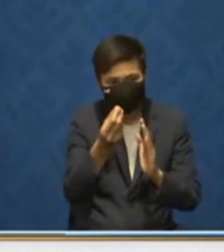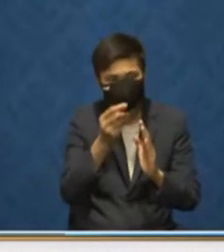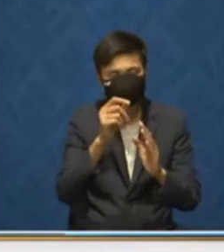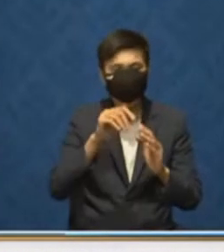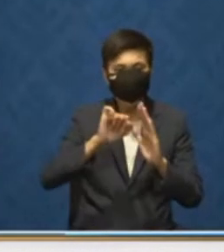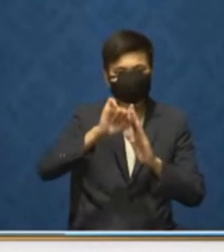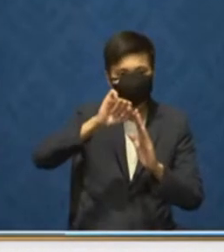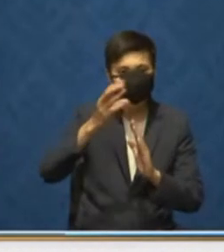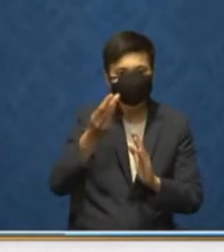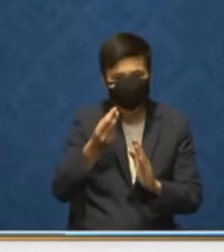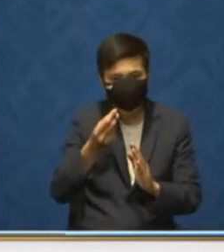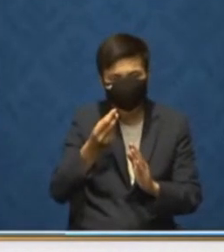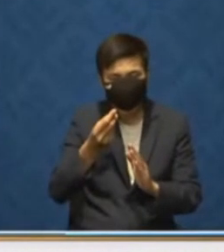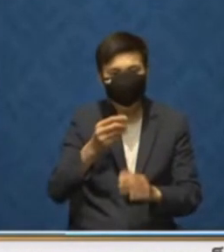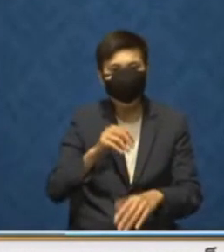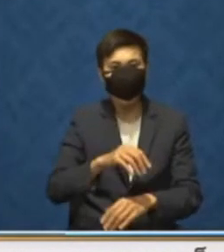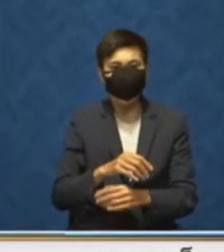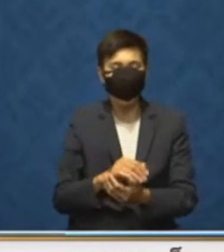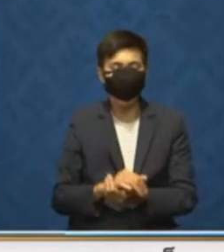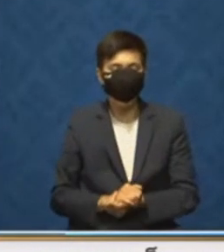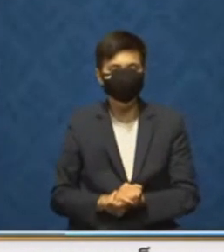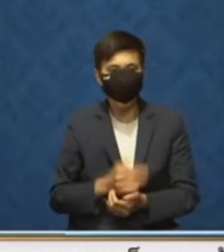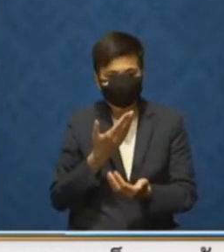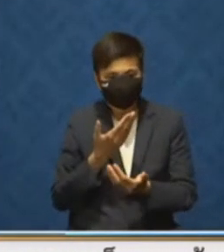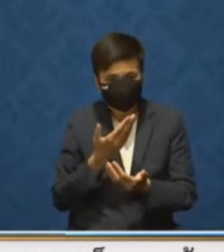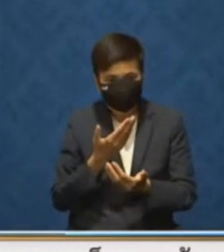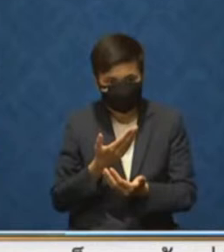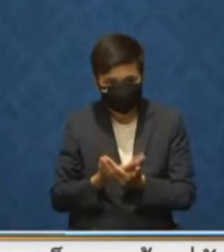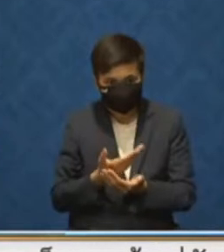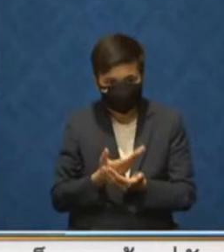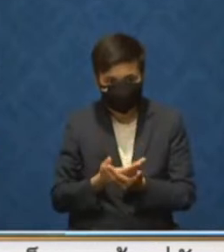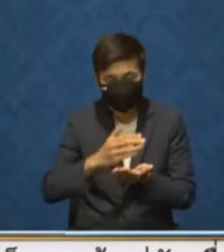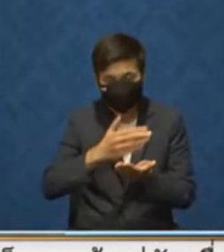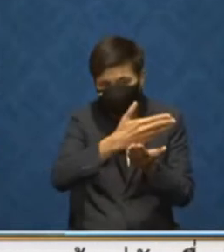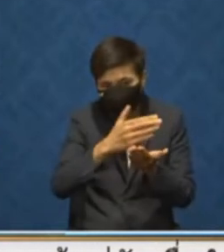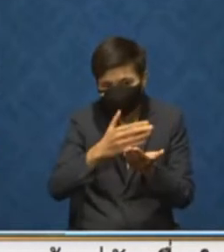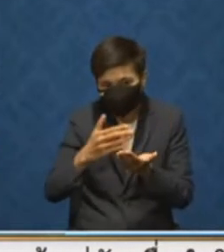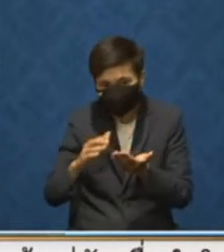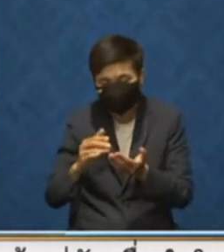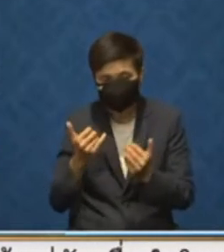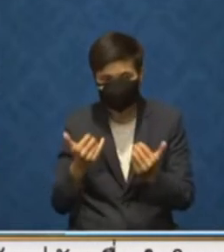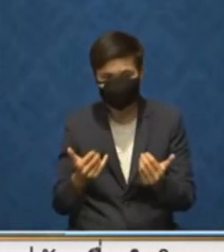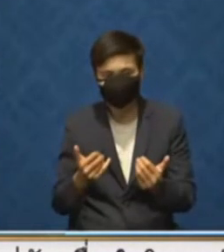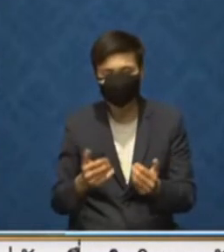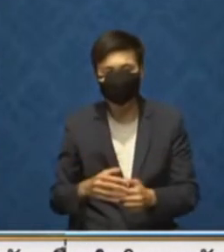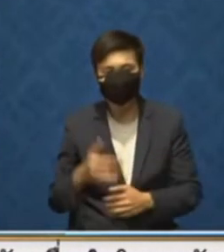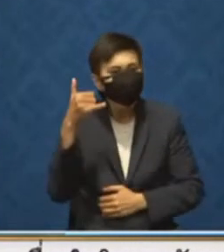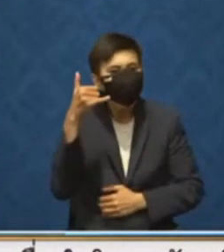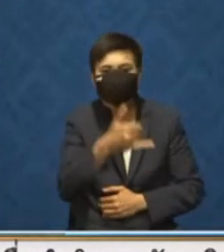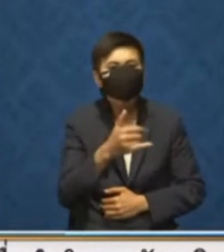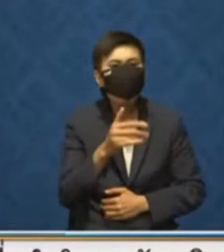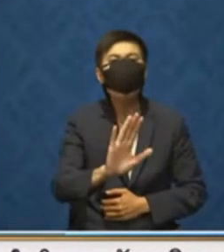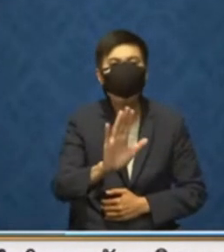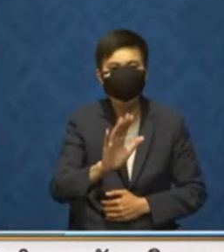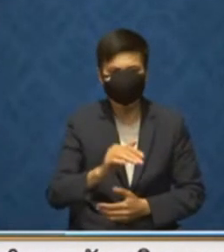ด่างทองนี้ผมว่าจะใช้งบประมาณอย่างนี้นะครับไม่ต้องไปดีกว่าครับไปทำไมครับหนึ่ง